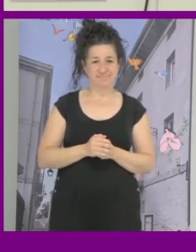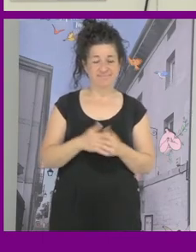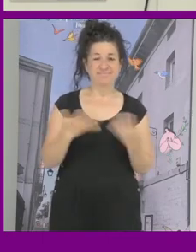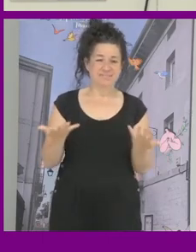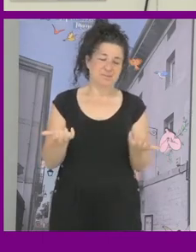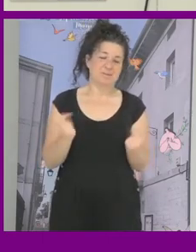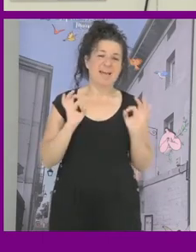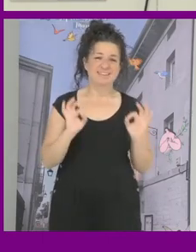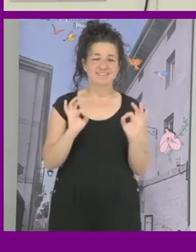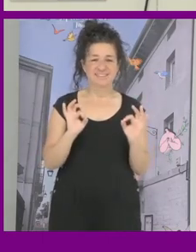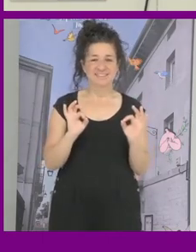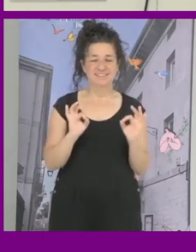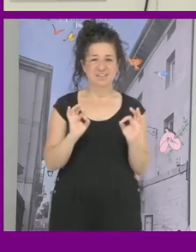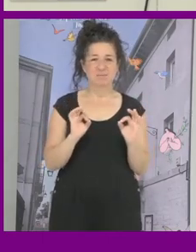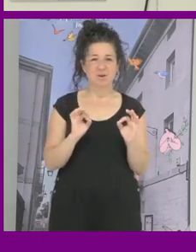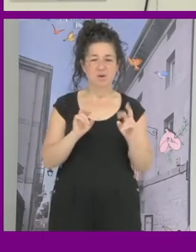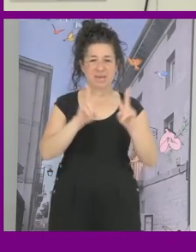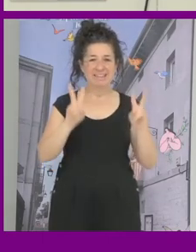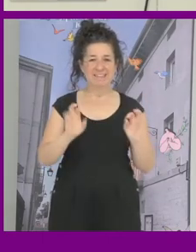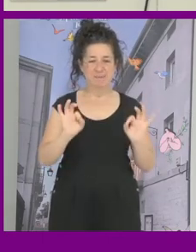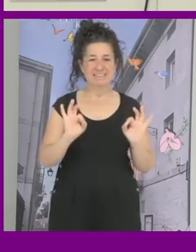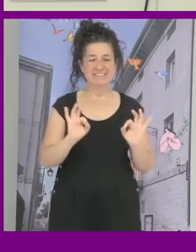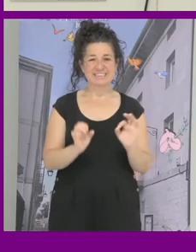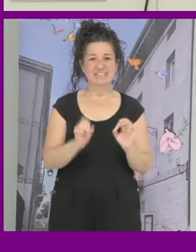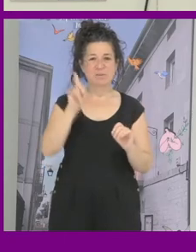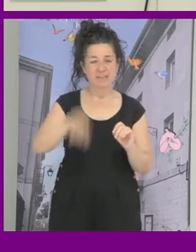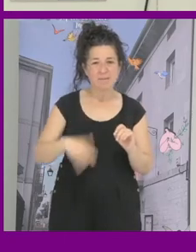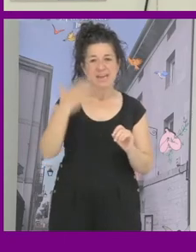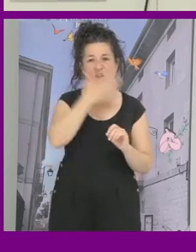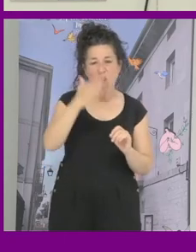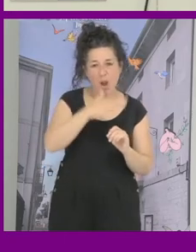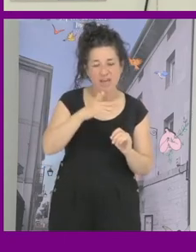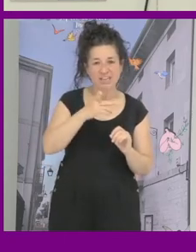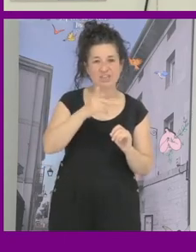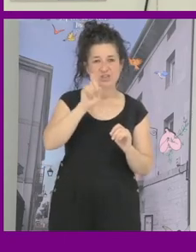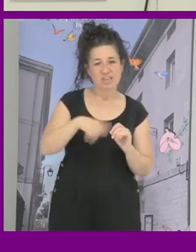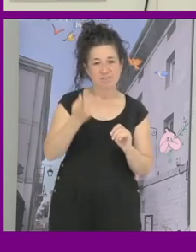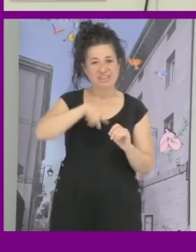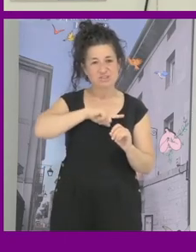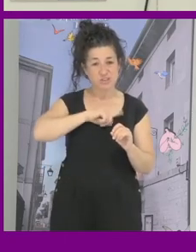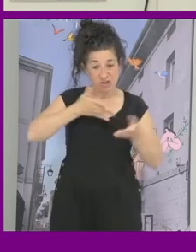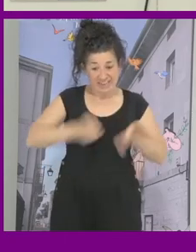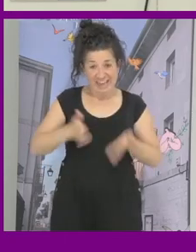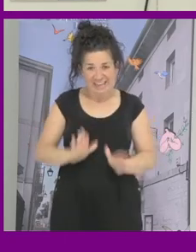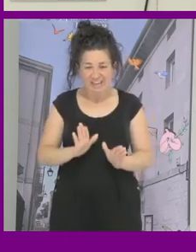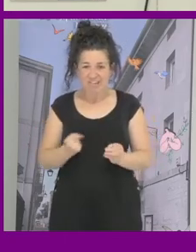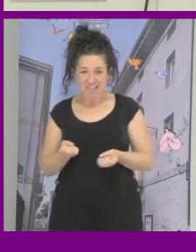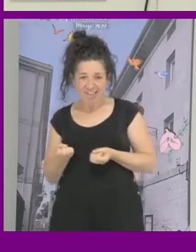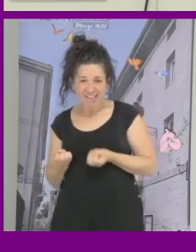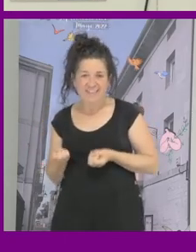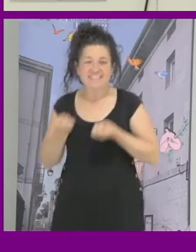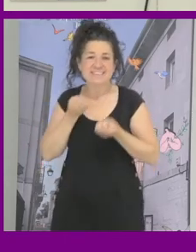Orduan, bueno, ez, ba, hori, ba, asko ateratzen da gai, hau, nola, eskoletan ere gure umeek eramaten dituzten, ba, diskurtso, ba,